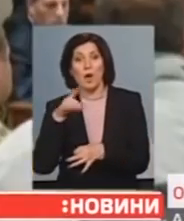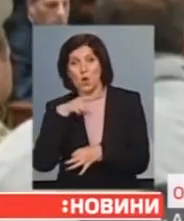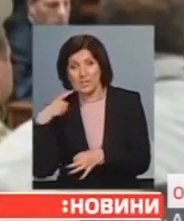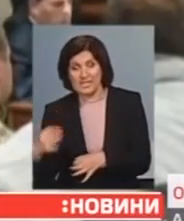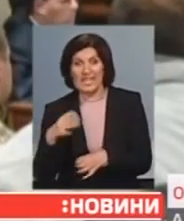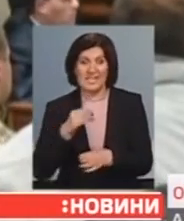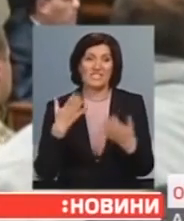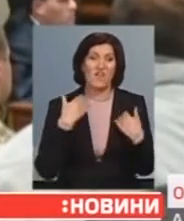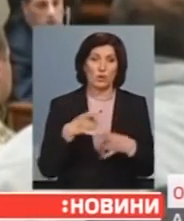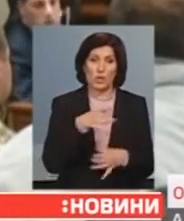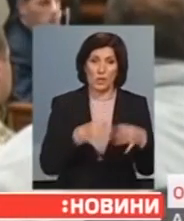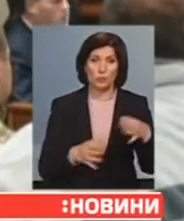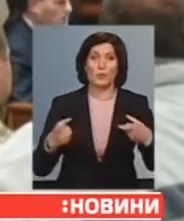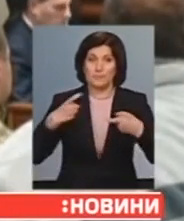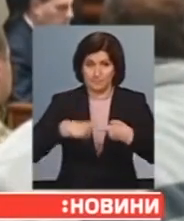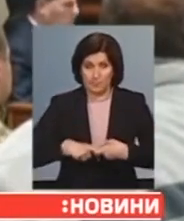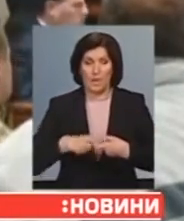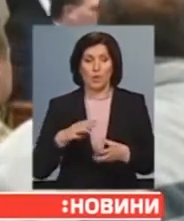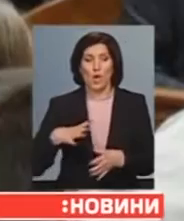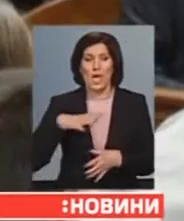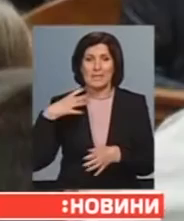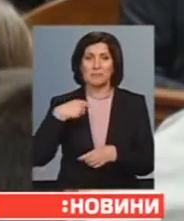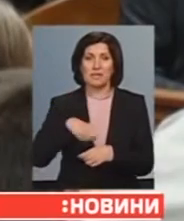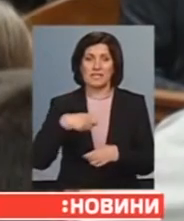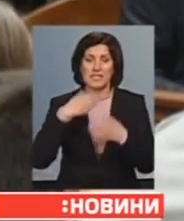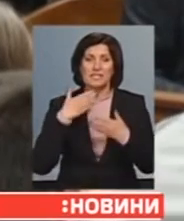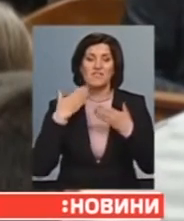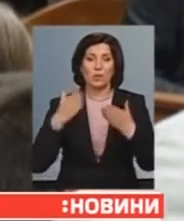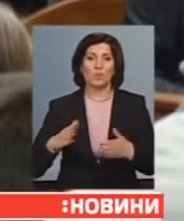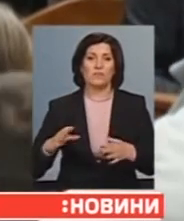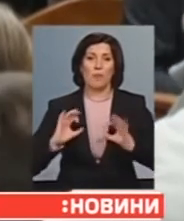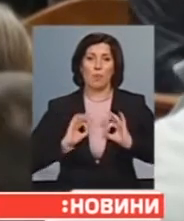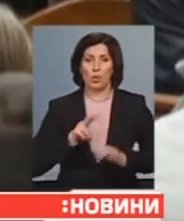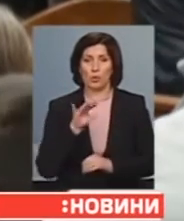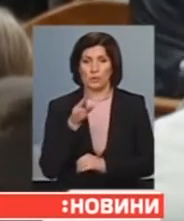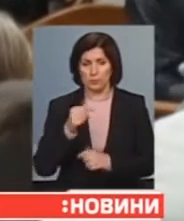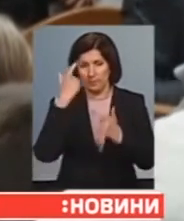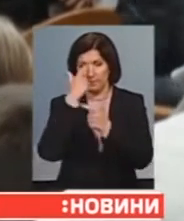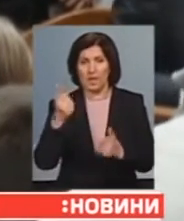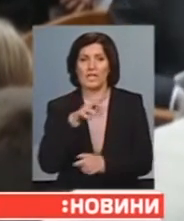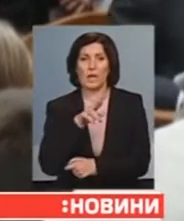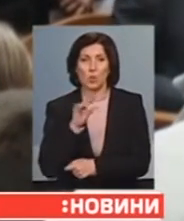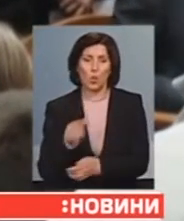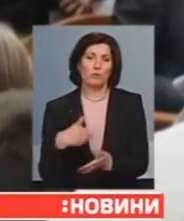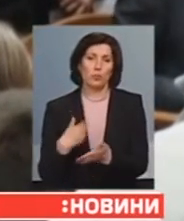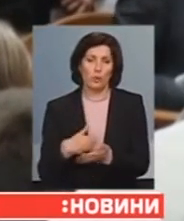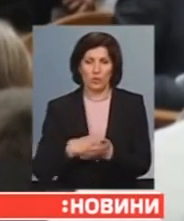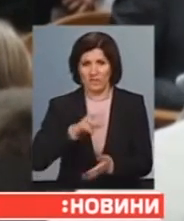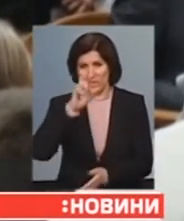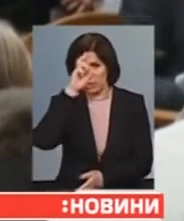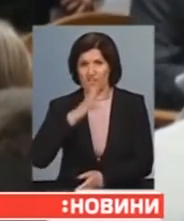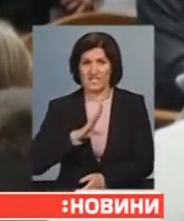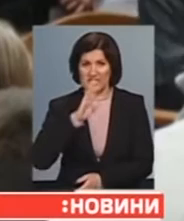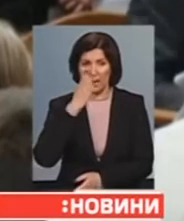був налагоджений, до екс-президента звернувся генпрокурор Юрій Луценко. Він оголосив Януковичу підозру в державній